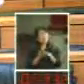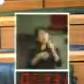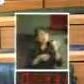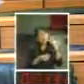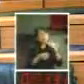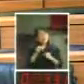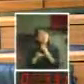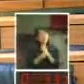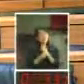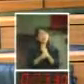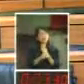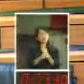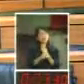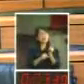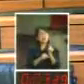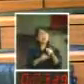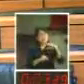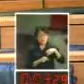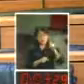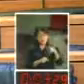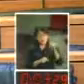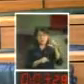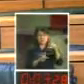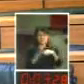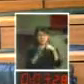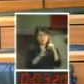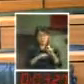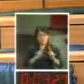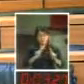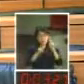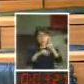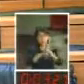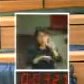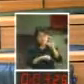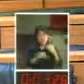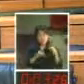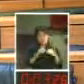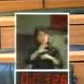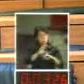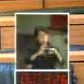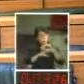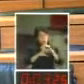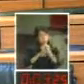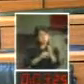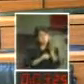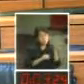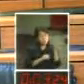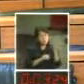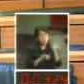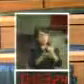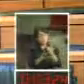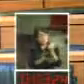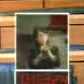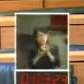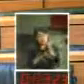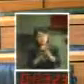ต่ปีสำนักปลัดมหาดไทยได้รับโครงการติดตั้งกล้อง CCTV ใน3จังหวัดชายแดนภาค